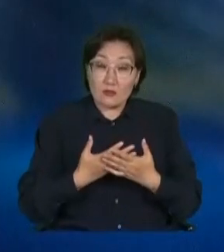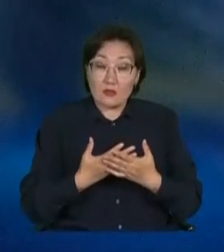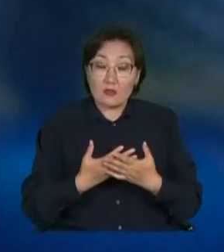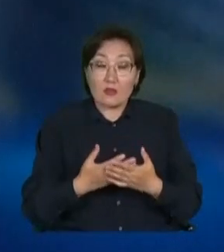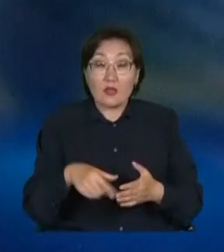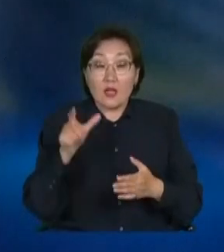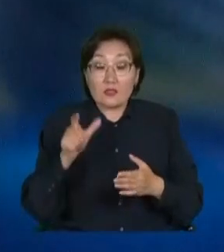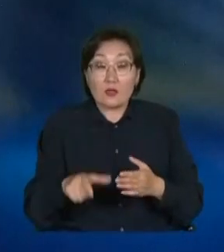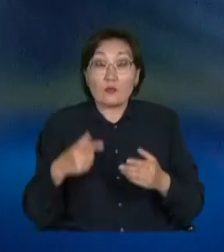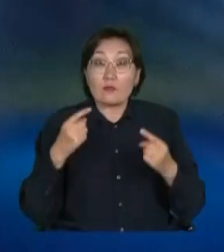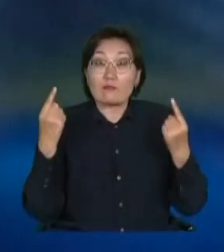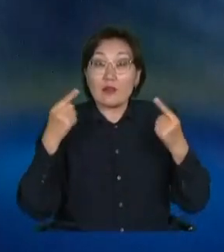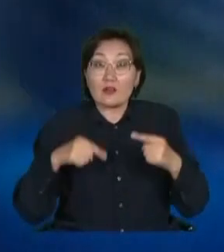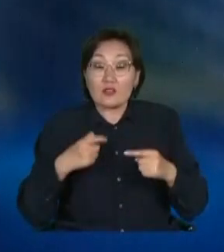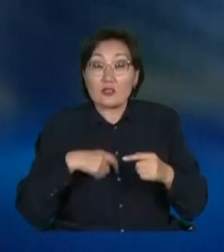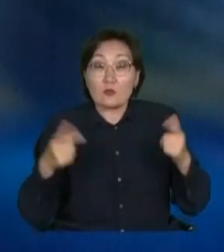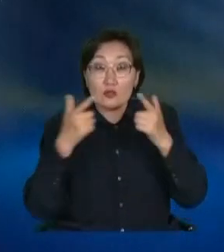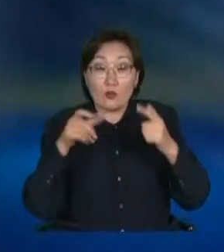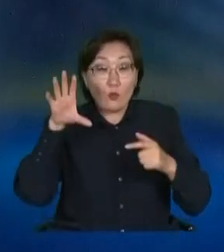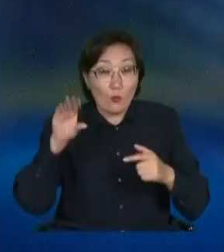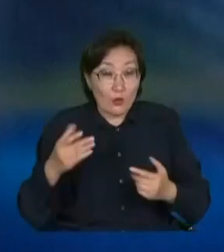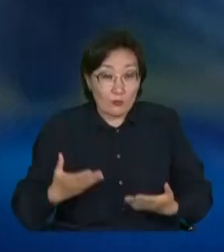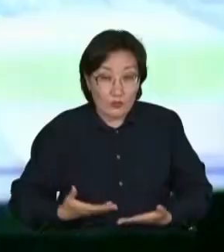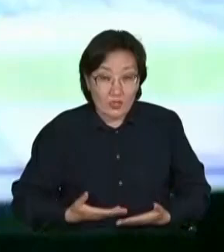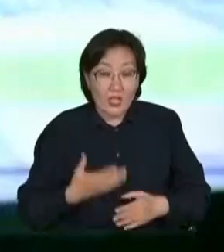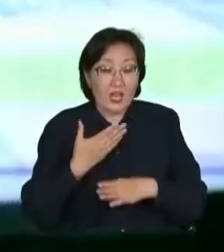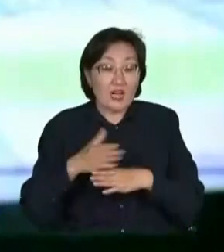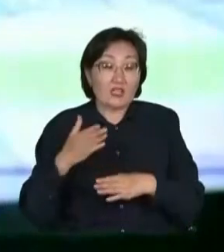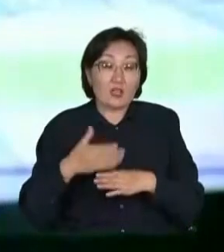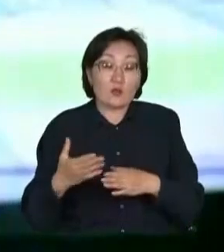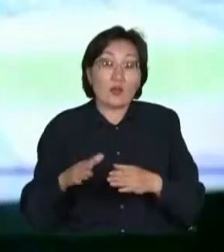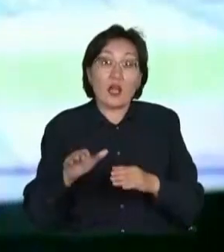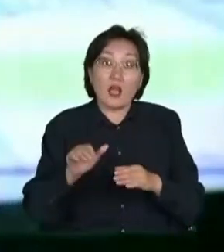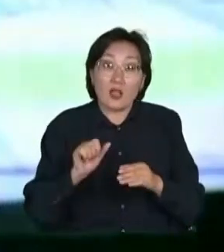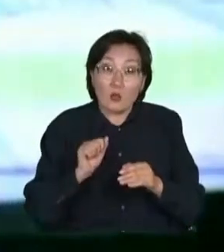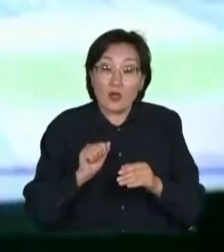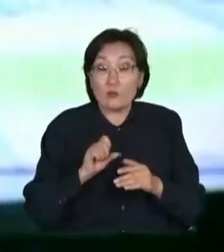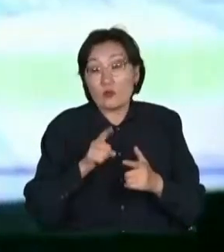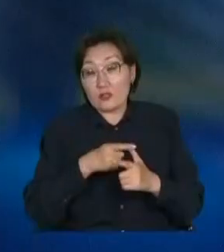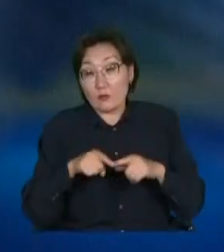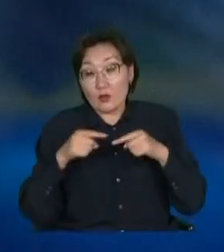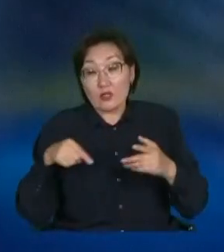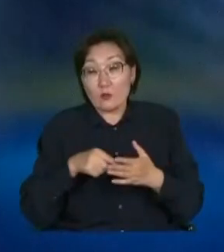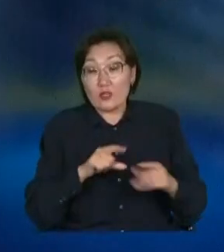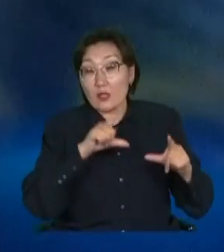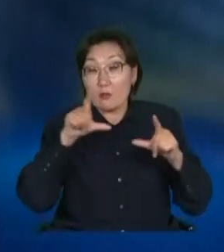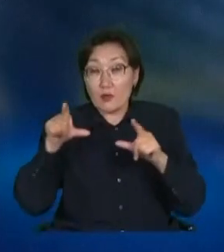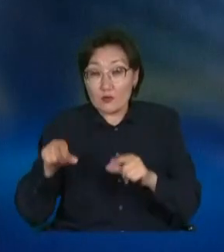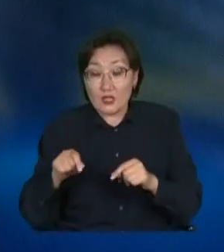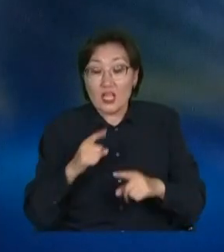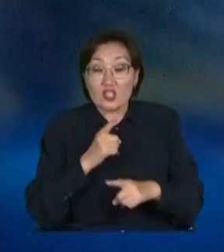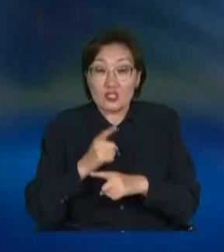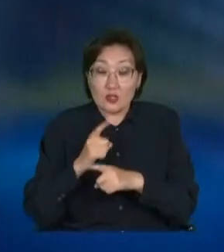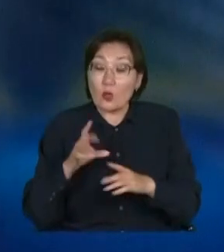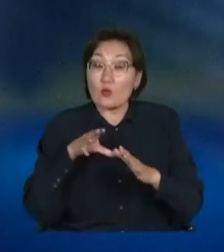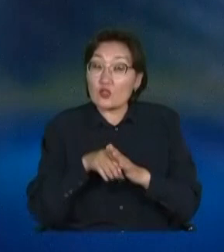өзін банкрот деп жариялайтын болса, оның өмір бойы жаңағыдай мынау несие алмауға және басқа қалаларға шығуға мысалы жаңағы шектеу қойып